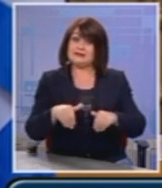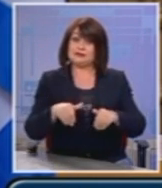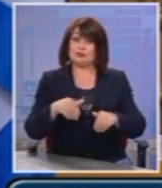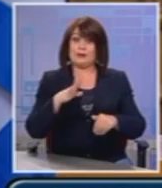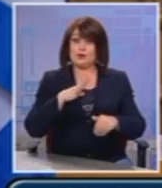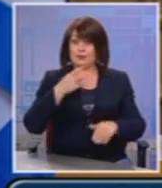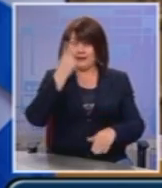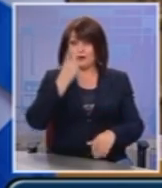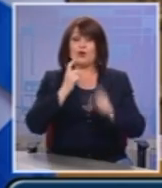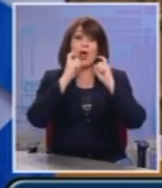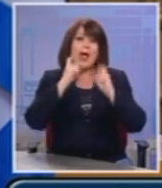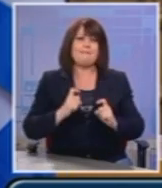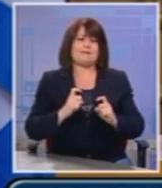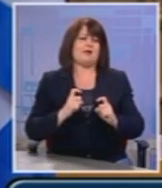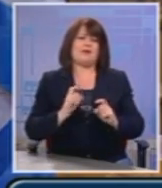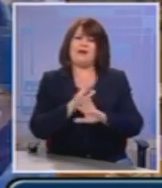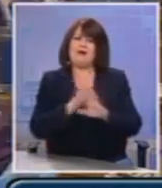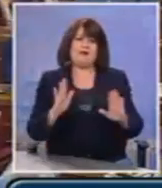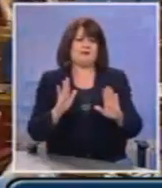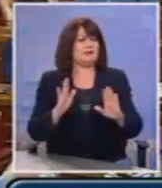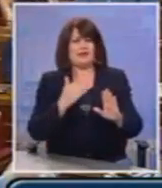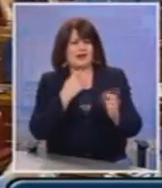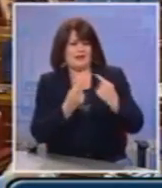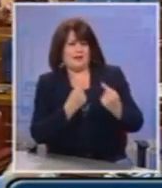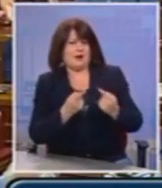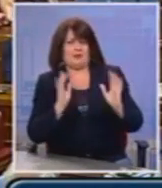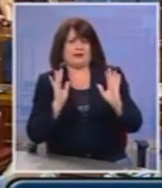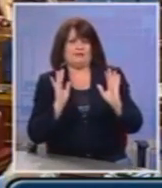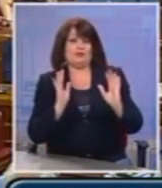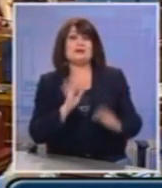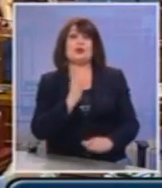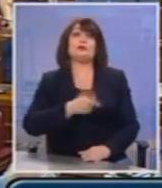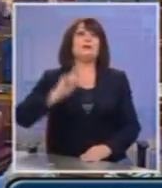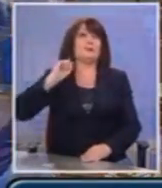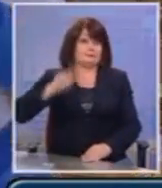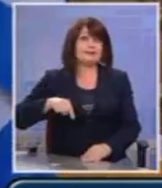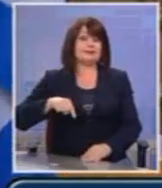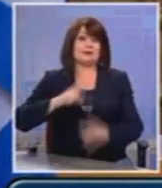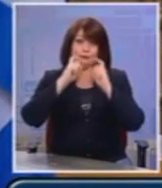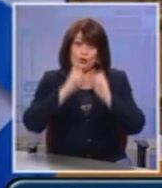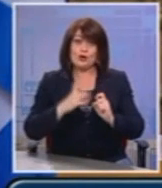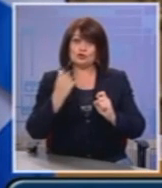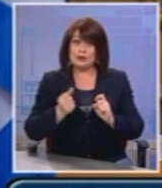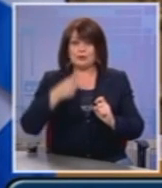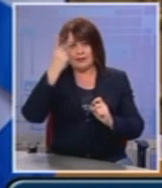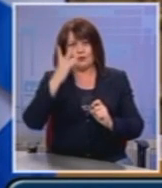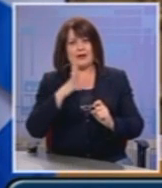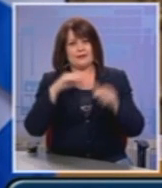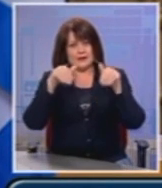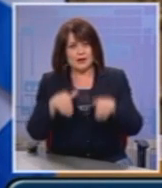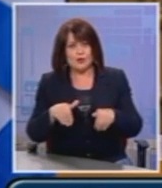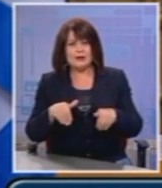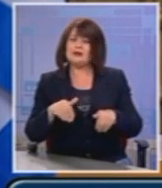είναι απαρέγκλιτος είναι αδιαπραγμάτευτος και η παραβίαση των υποχρεώσεων αυτών είναι από τις